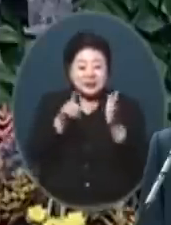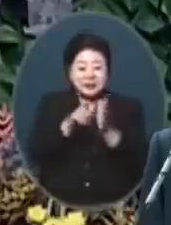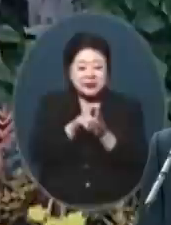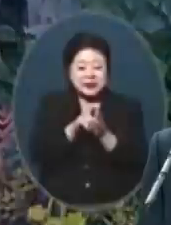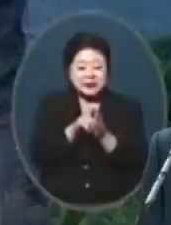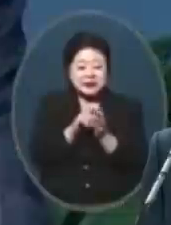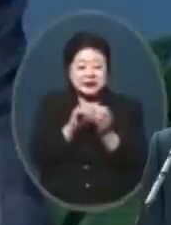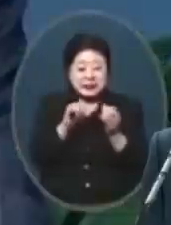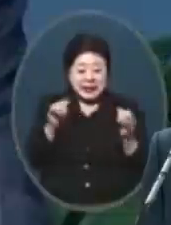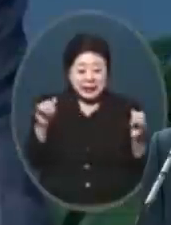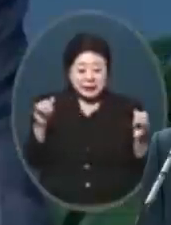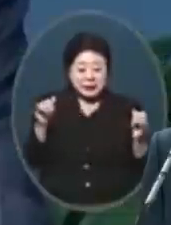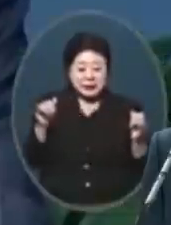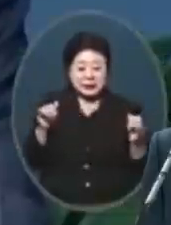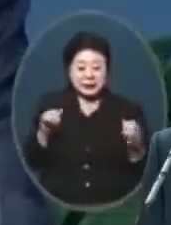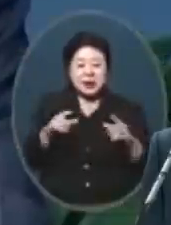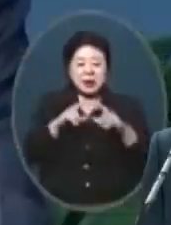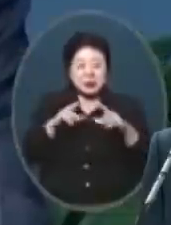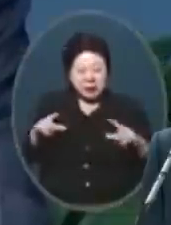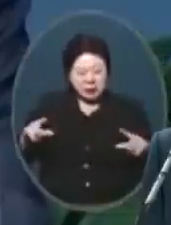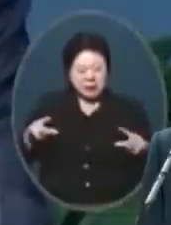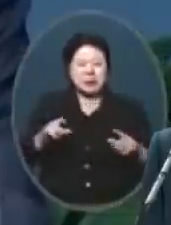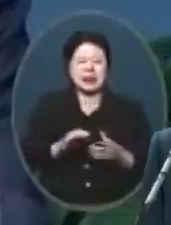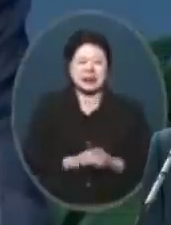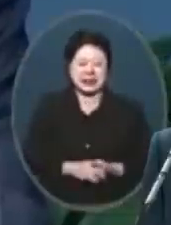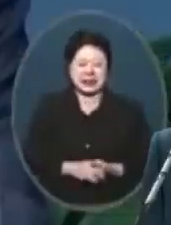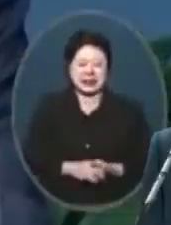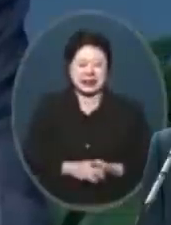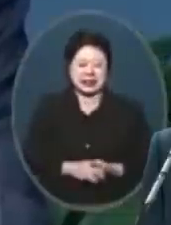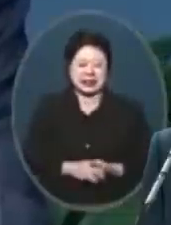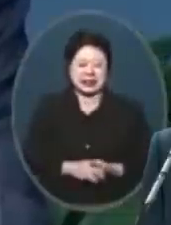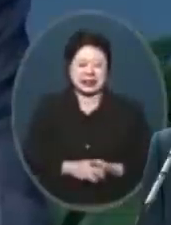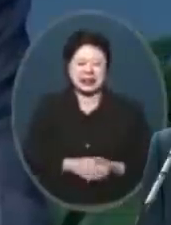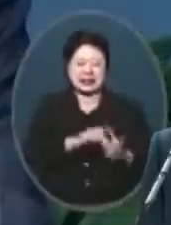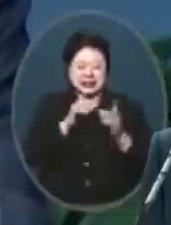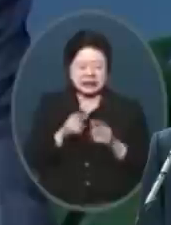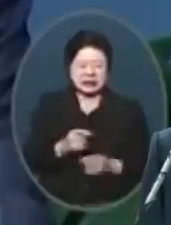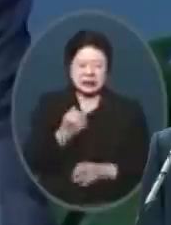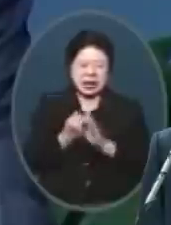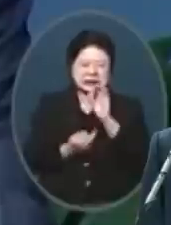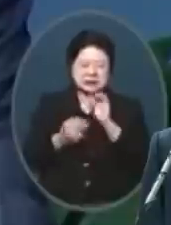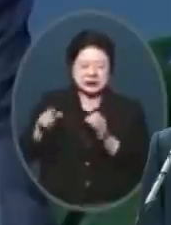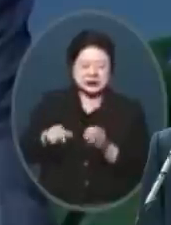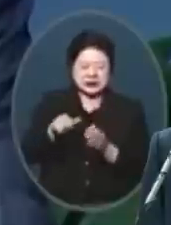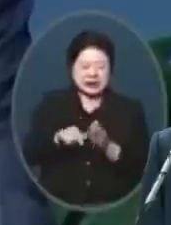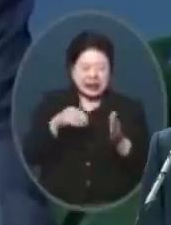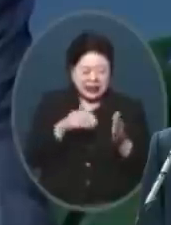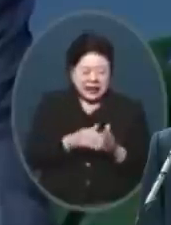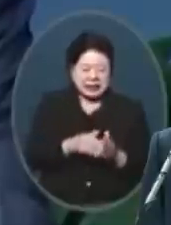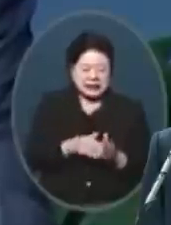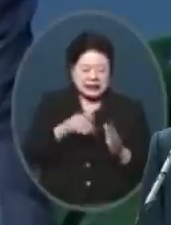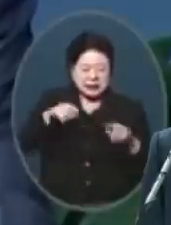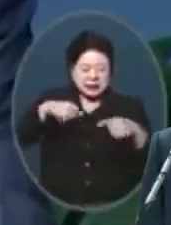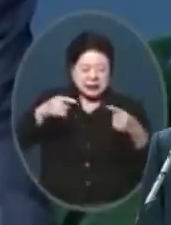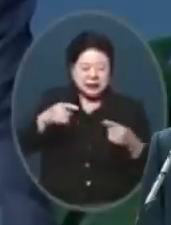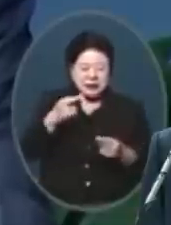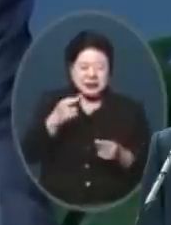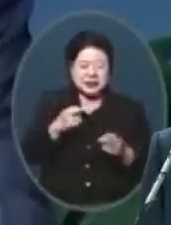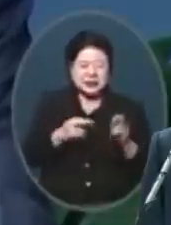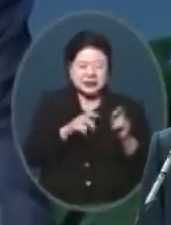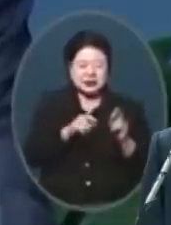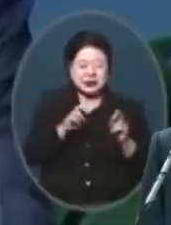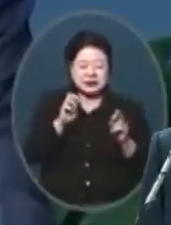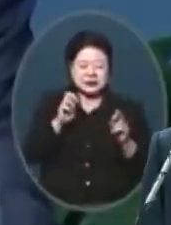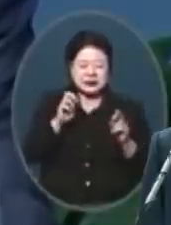신앙인으로서 평범하게 아침부터 저녁까지 정월 초하루부터 12월